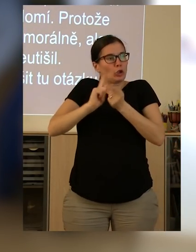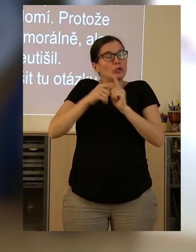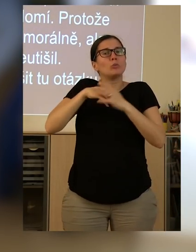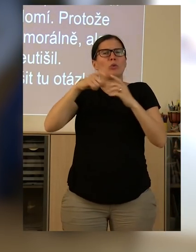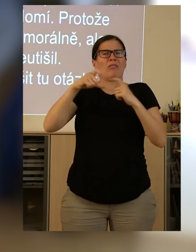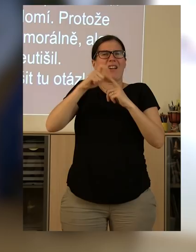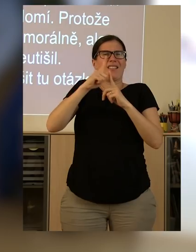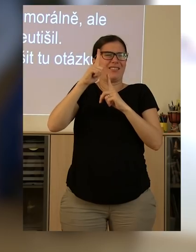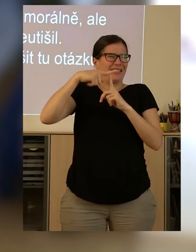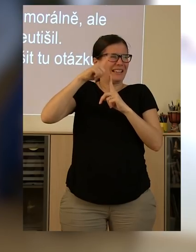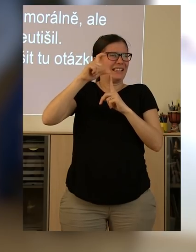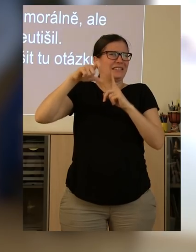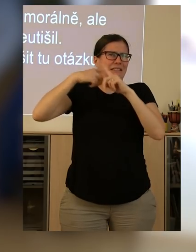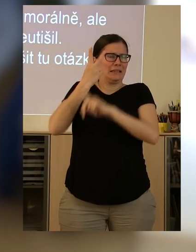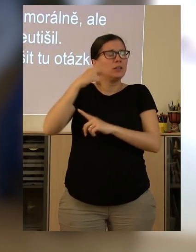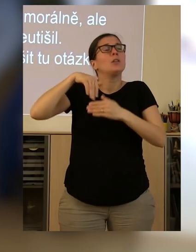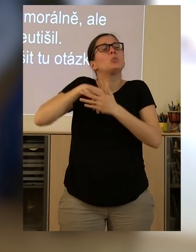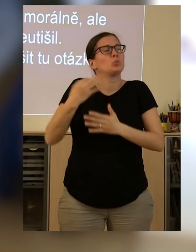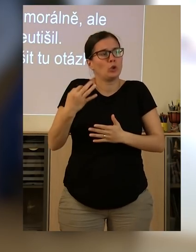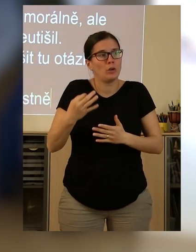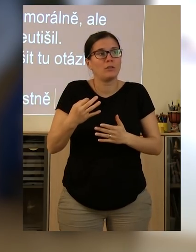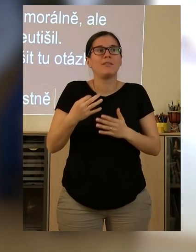Etické řešení vlastně znamená,